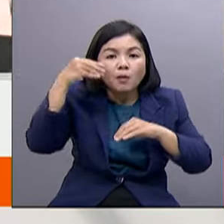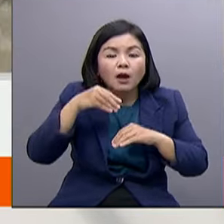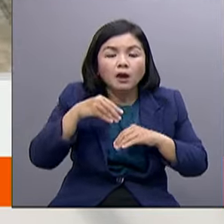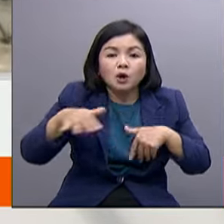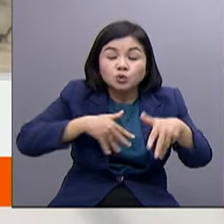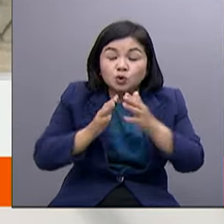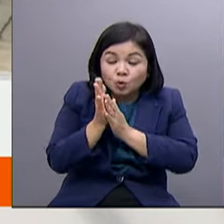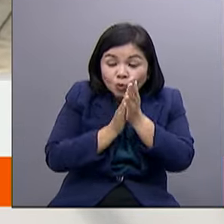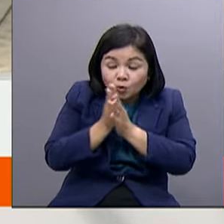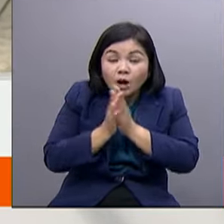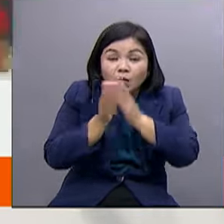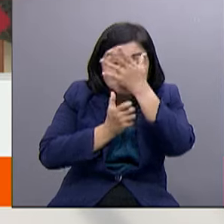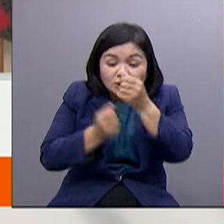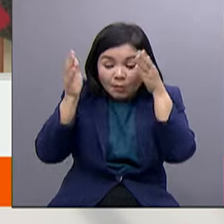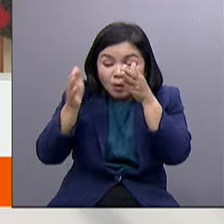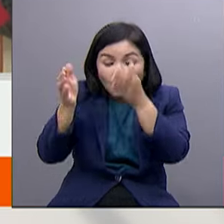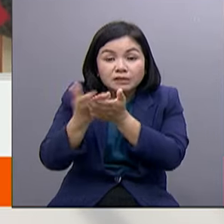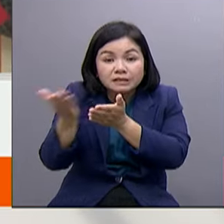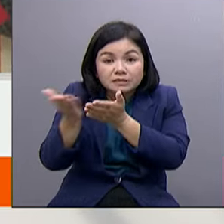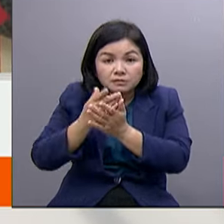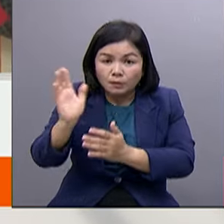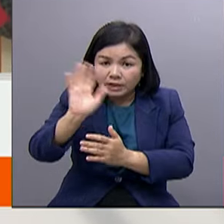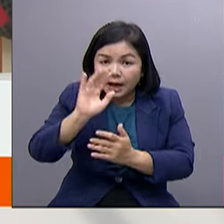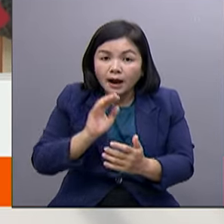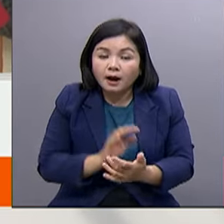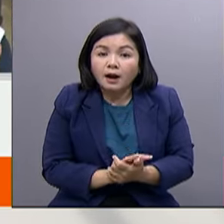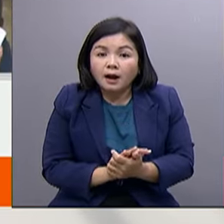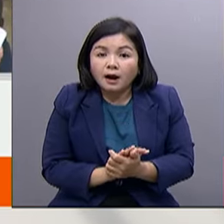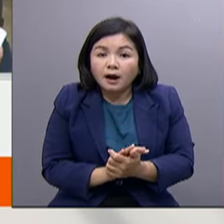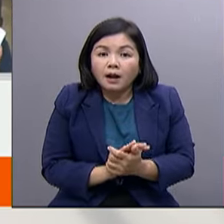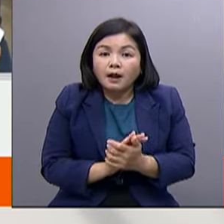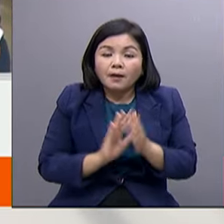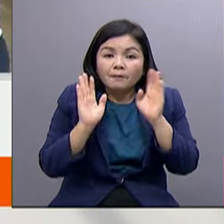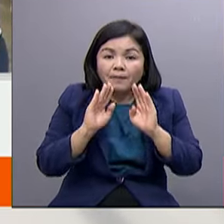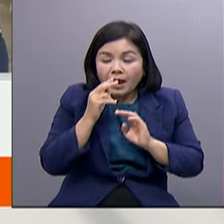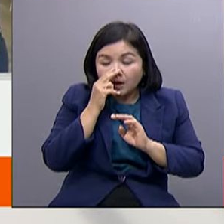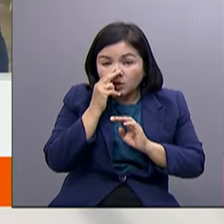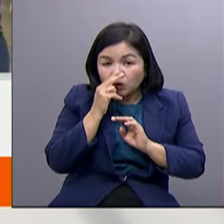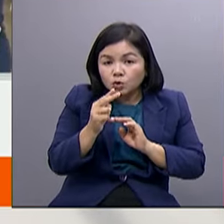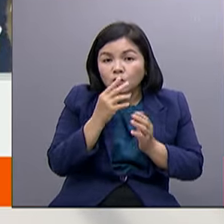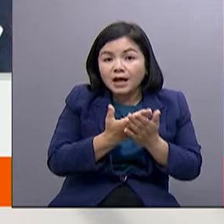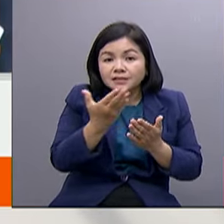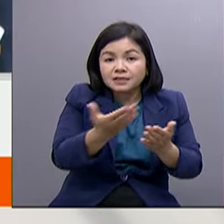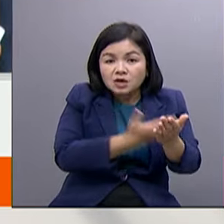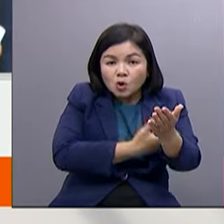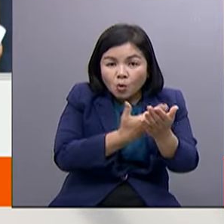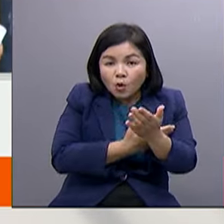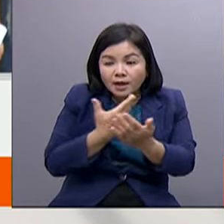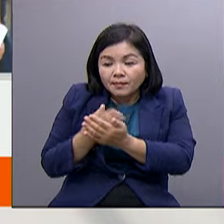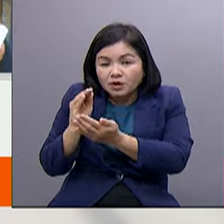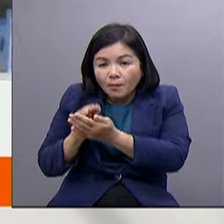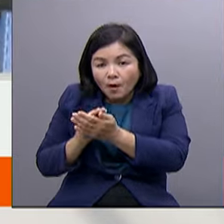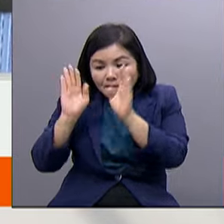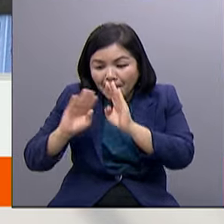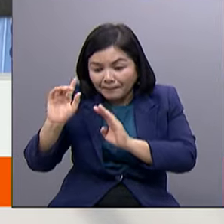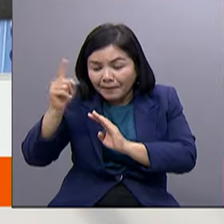ให้คนเนี่ยแทนที่จะไปโฟกัสที่เรื่องของการเปลี่ยนเงินหวยเป็นเงินออมแต่จะมาโฟกัสเรื่องของการมีหวยตัวใ